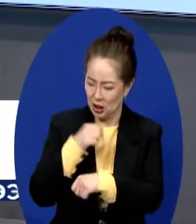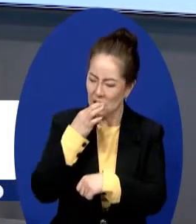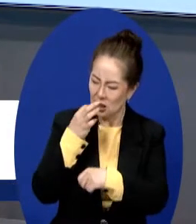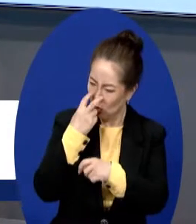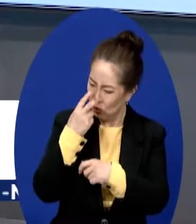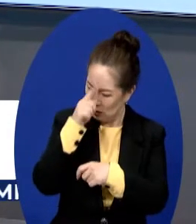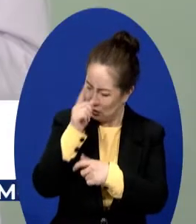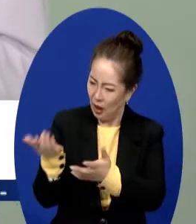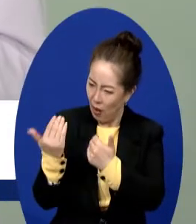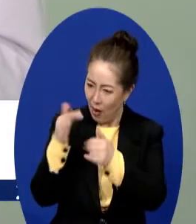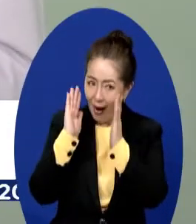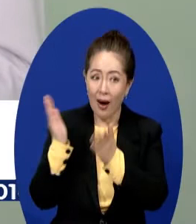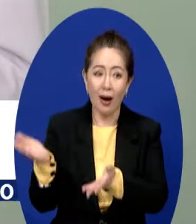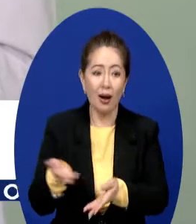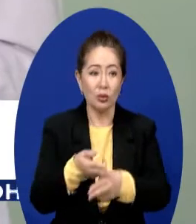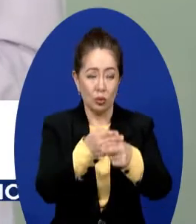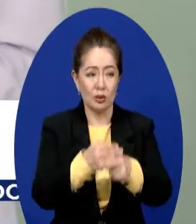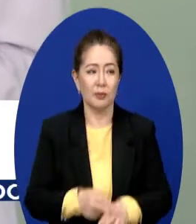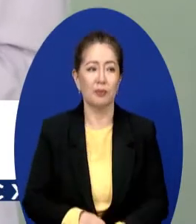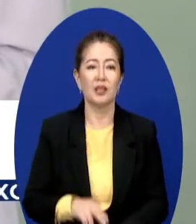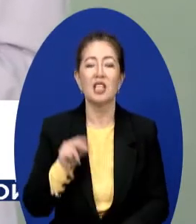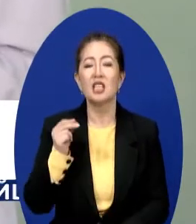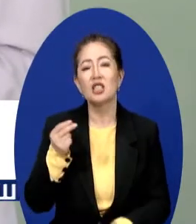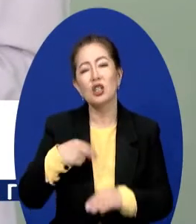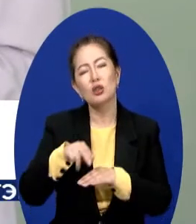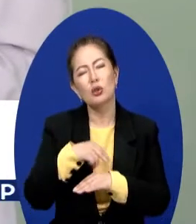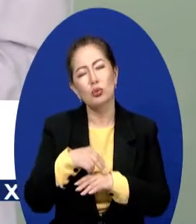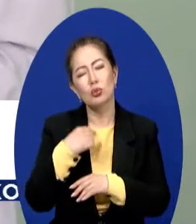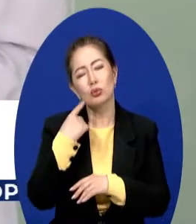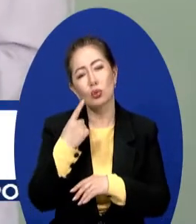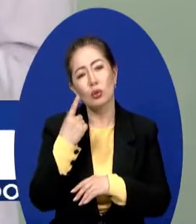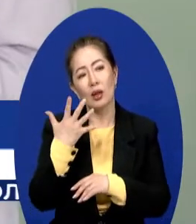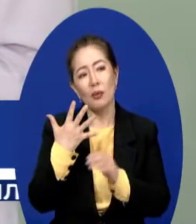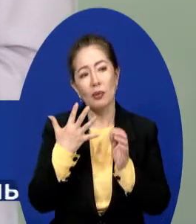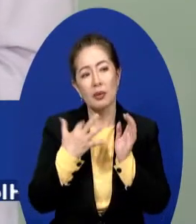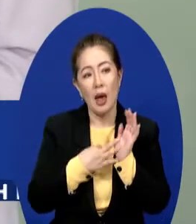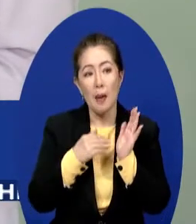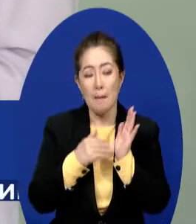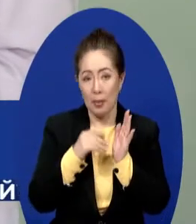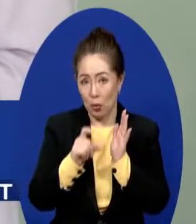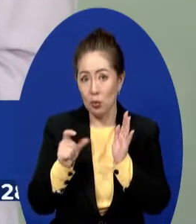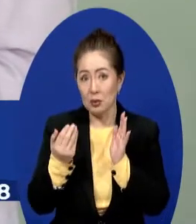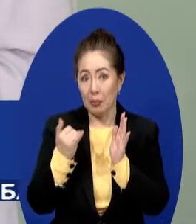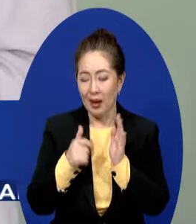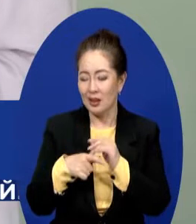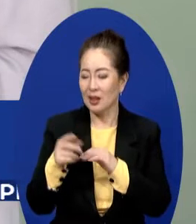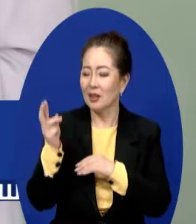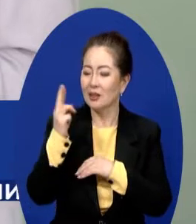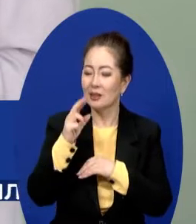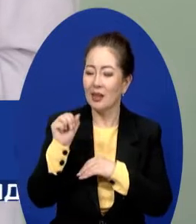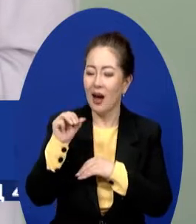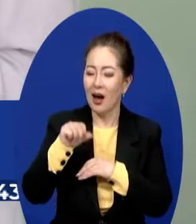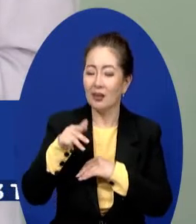юм. Чингэлтэй дүрэгч харьяалалтай 158,000 орчим хүн хам байгаа. Эннээс яг даатгалын шалгуур хангасан даатгал төлсөн